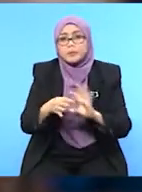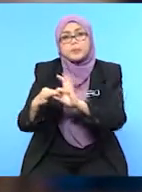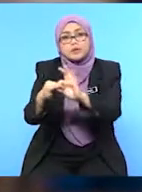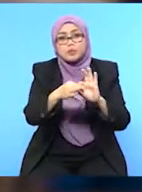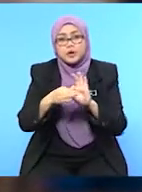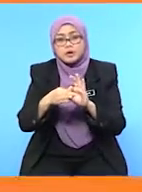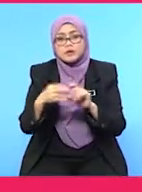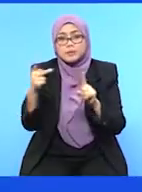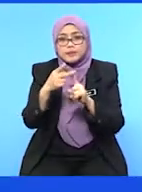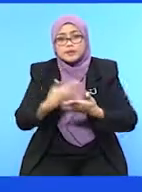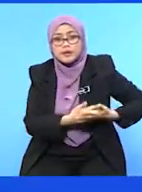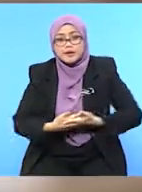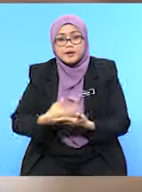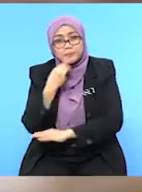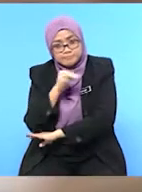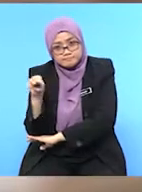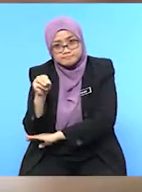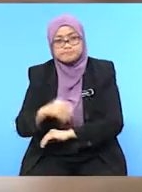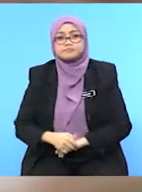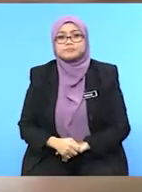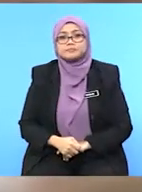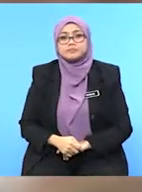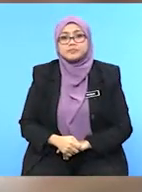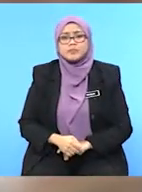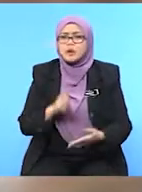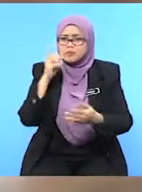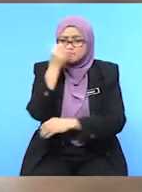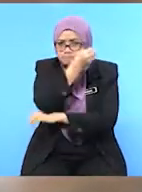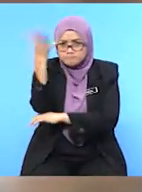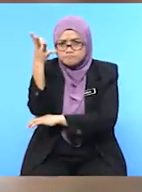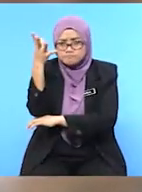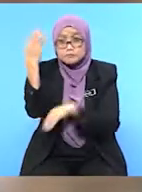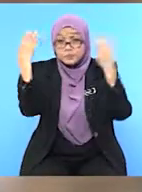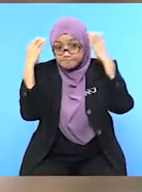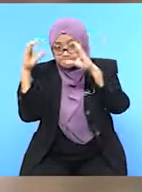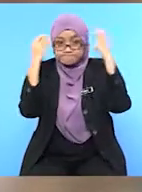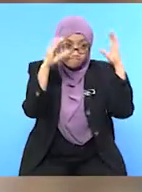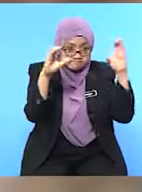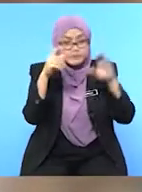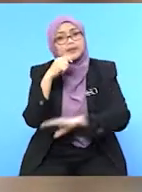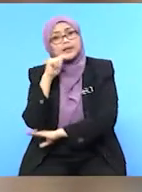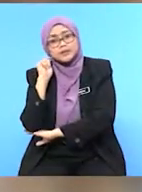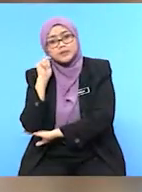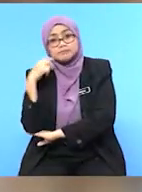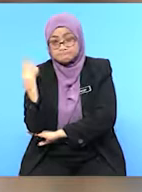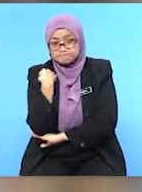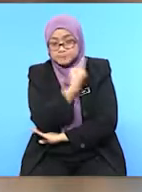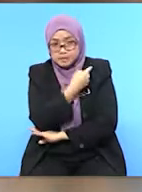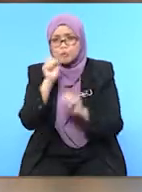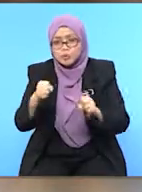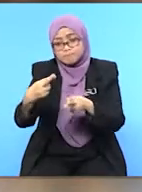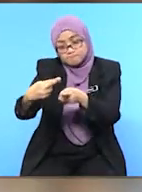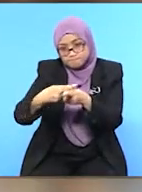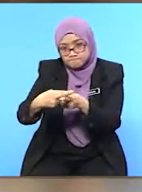kalangan anak-anak kita daripada pronounce gunung honorer kategori II indah yang panjang lem battery gitu dapat rumuskan bahwa